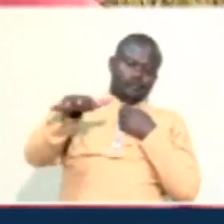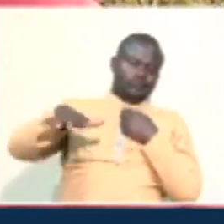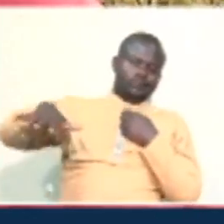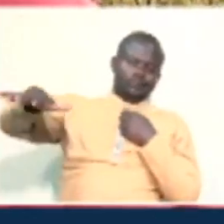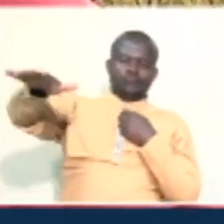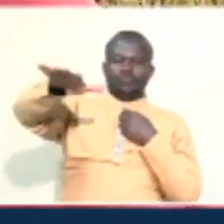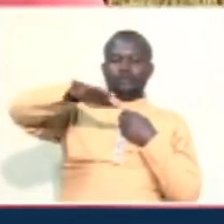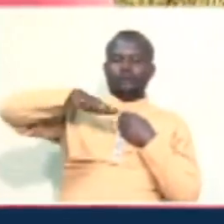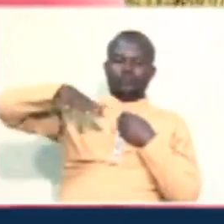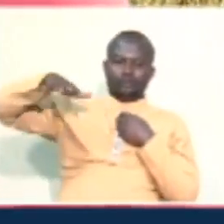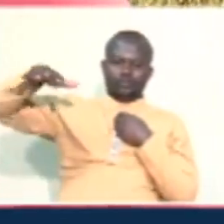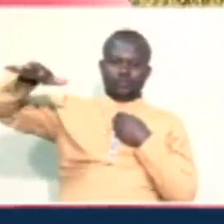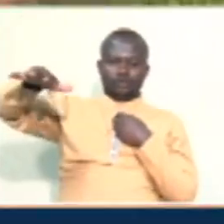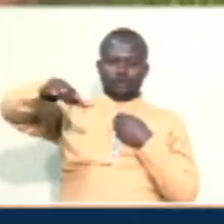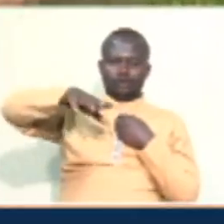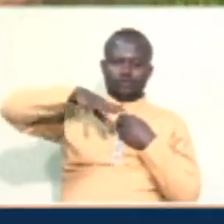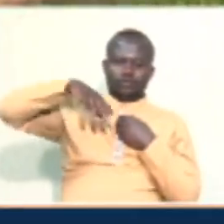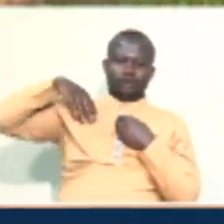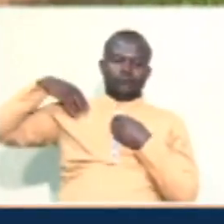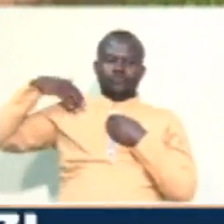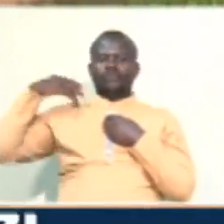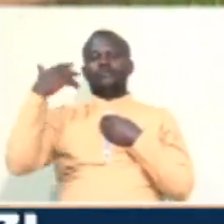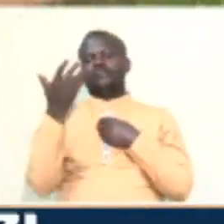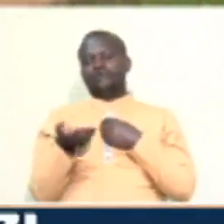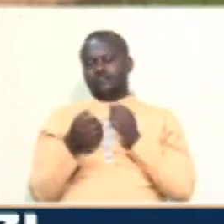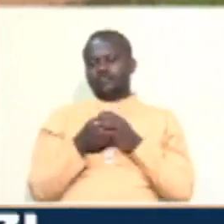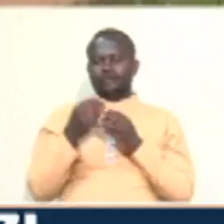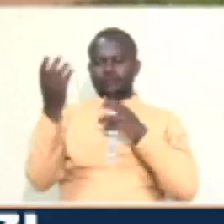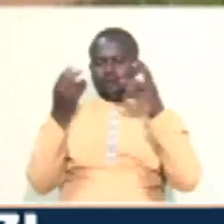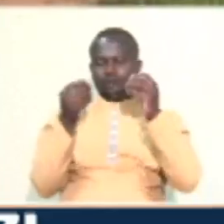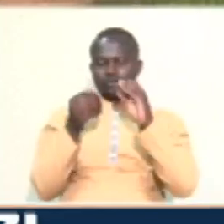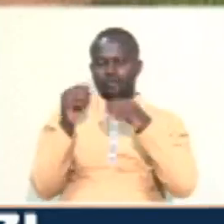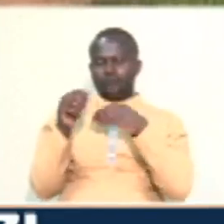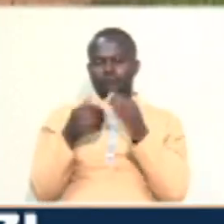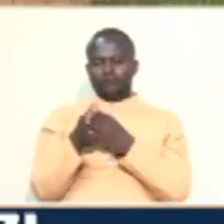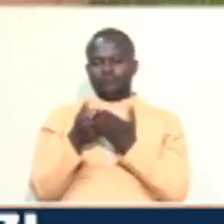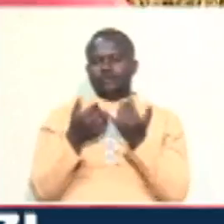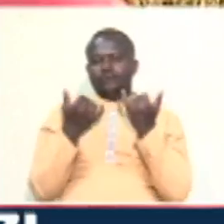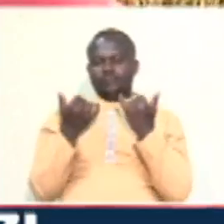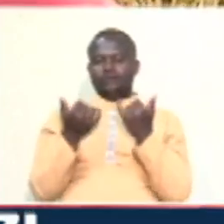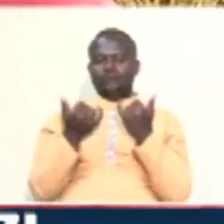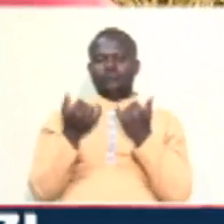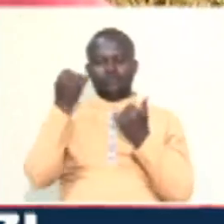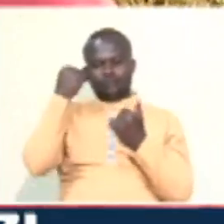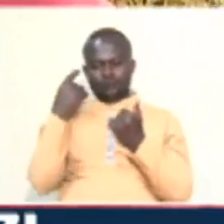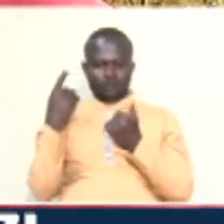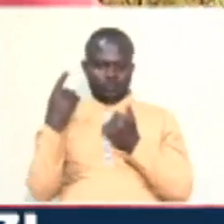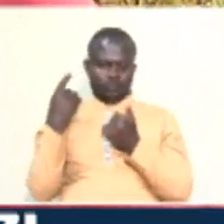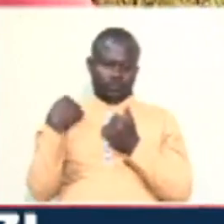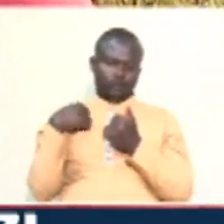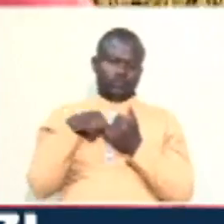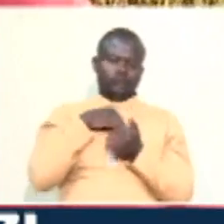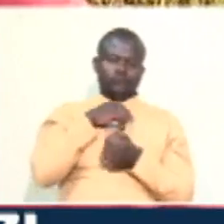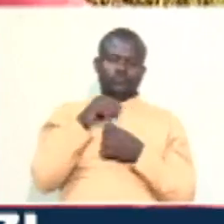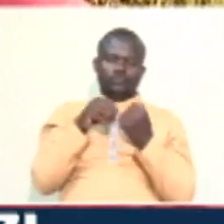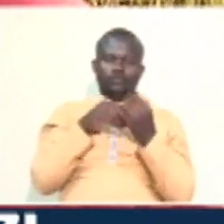kuba umusaruro uva mu murima akabona ubitanga bakabisoroma bagahita babijyana, kuko buzuzaga umufuka ubwo ngubwo rero niwe yahitaga yabaga yakubye umusaruro uva mu